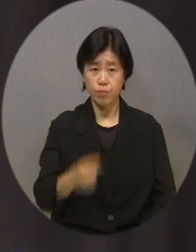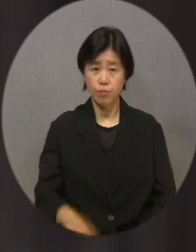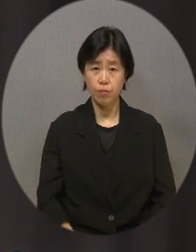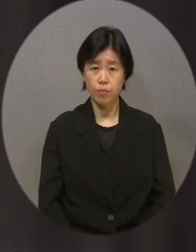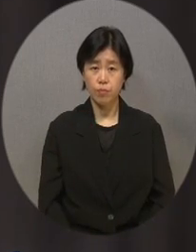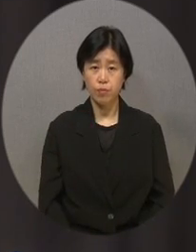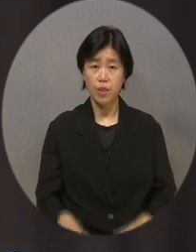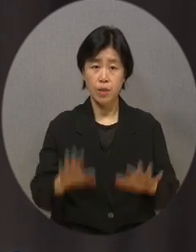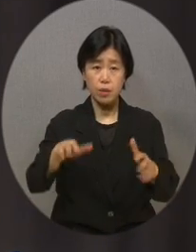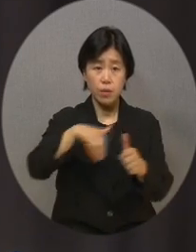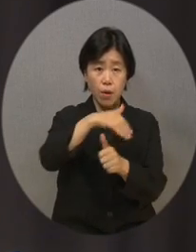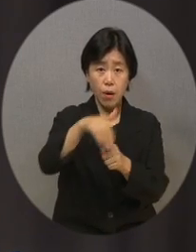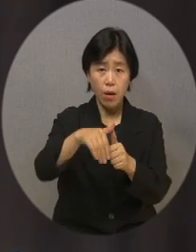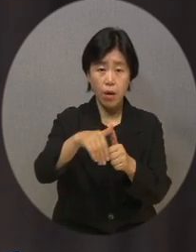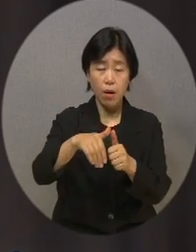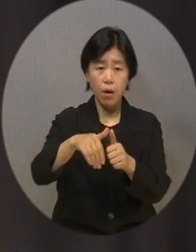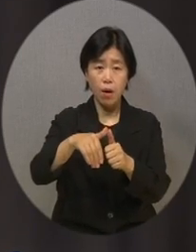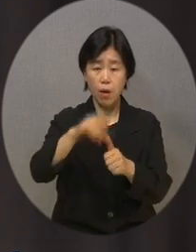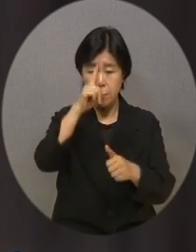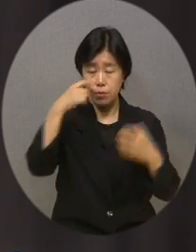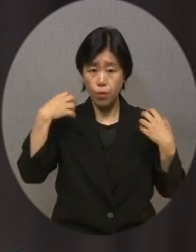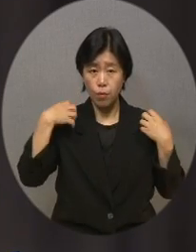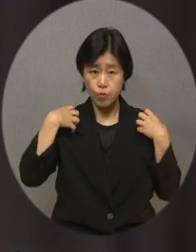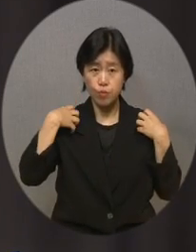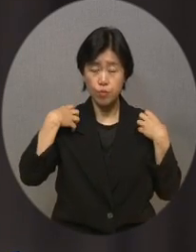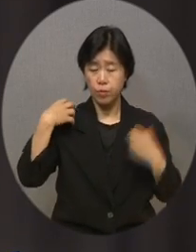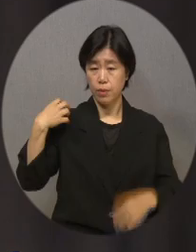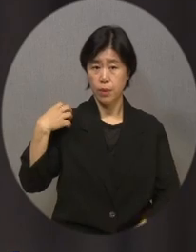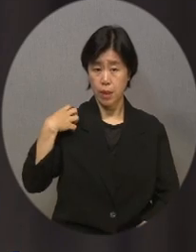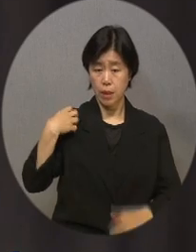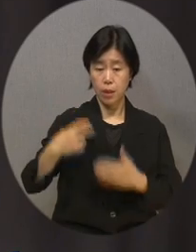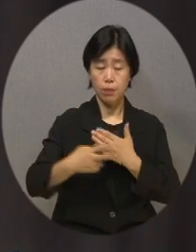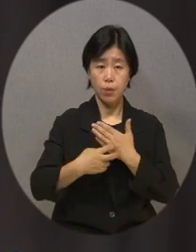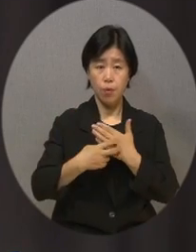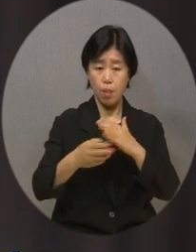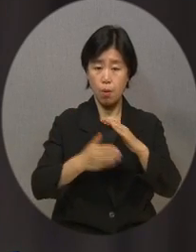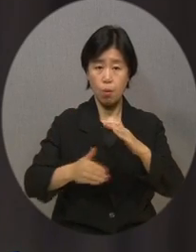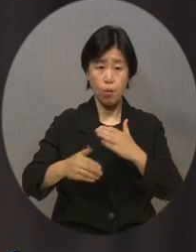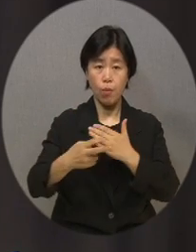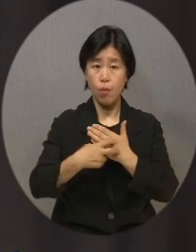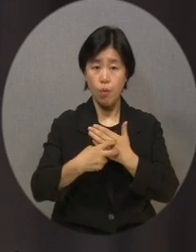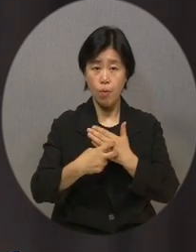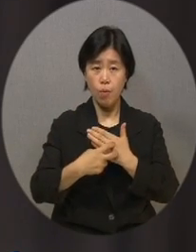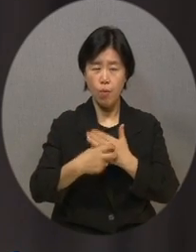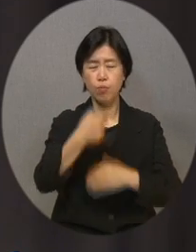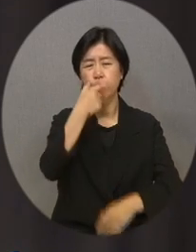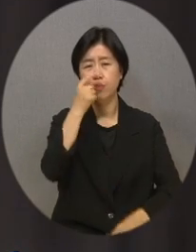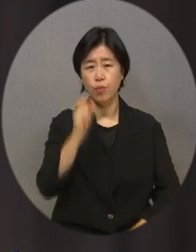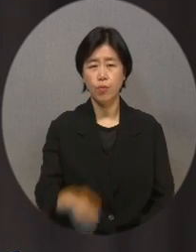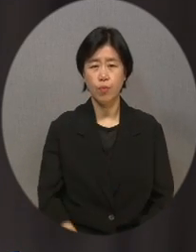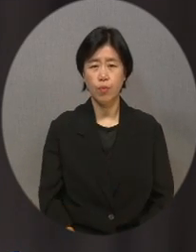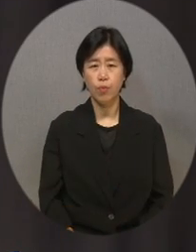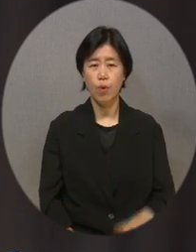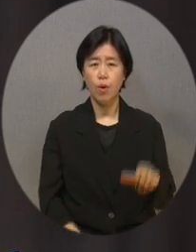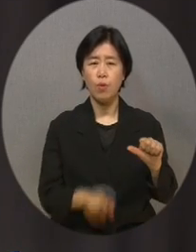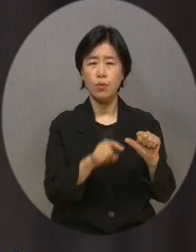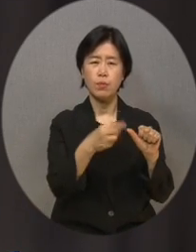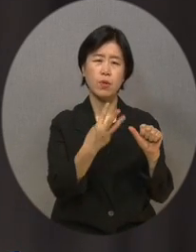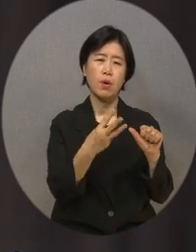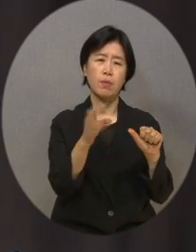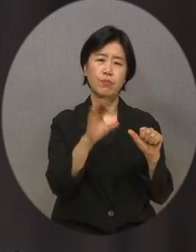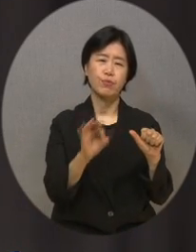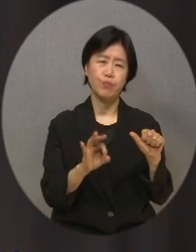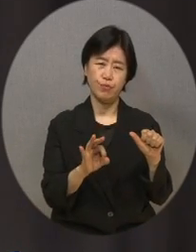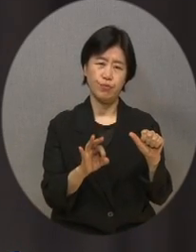공공의료 자체가 우리나라가 부족하거든요. 우리나라가 지금 그 전국의 공공의료 기관 비중을 보면은 5.3%예요.